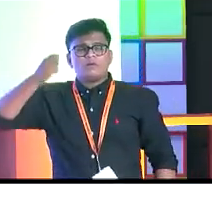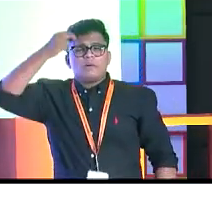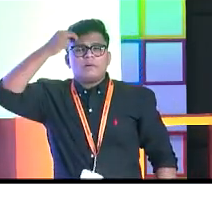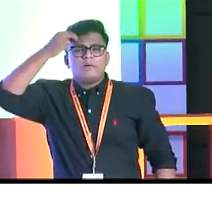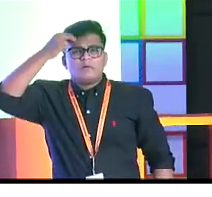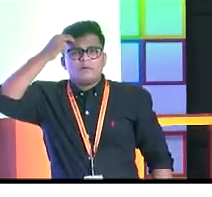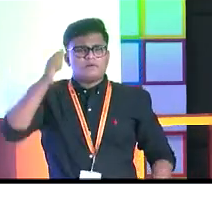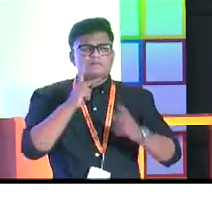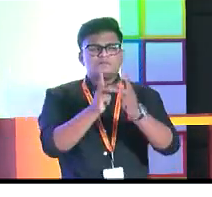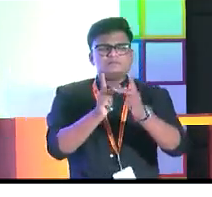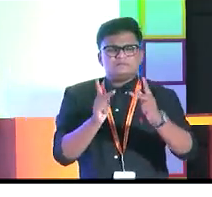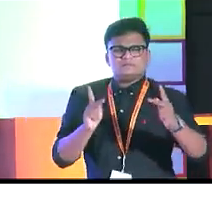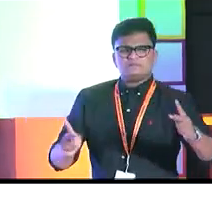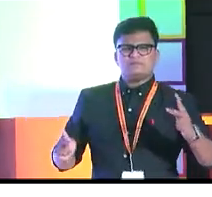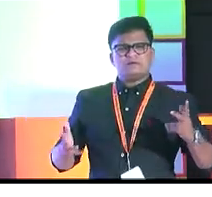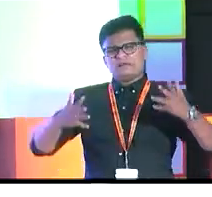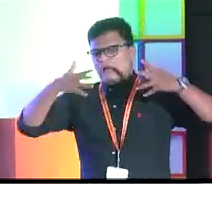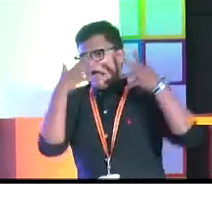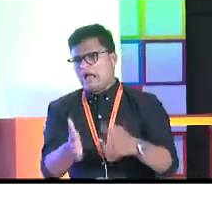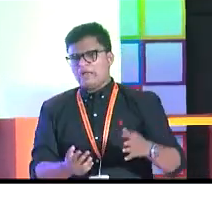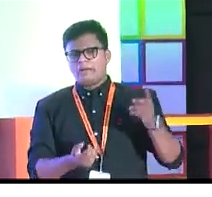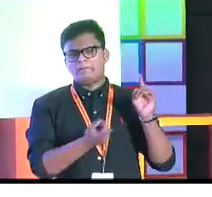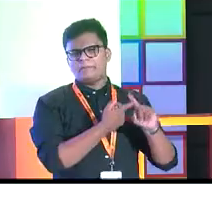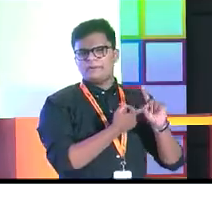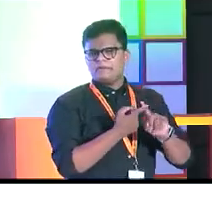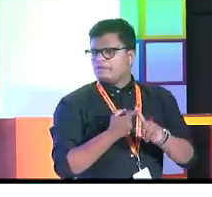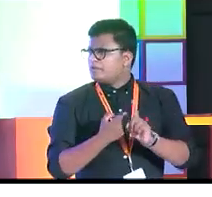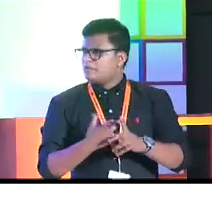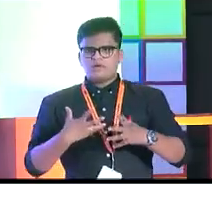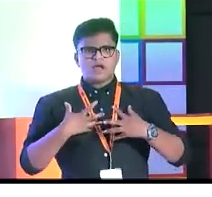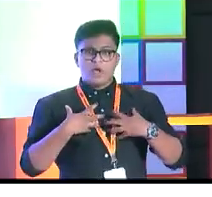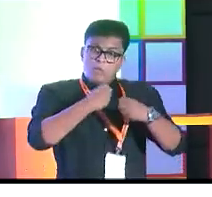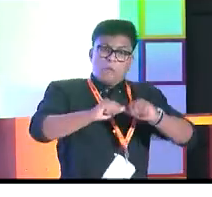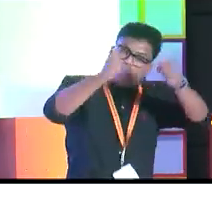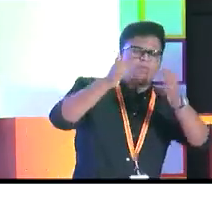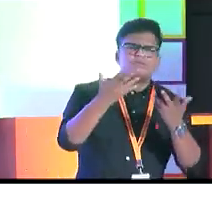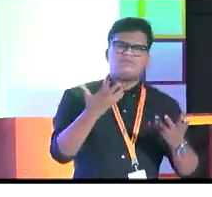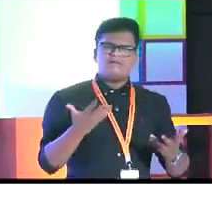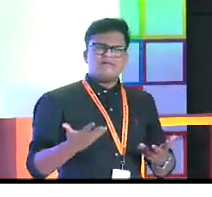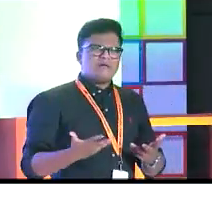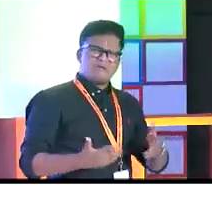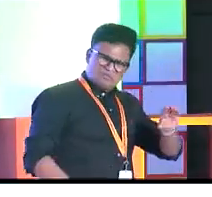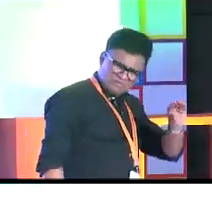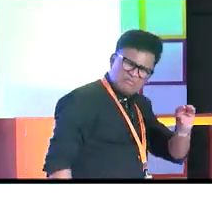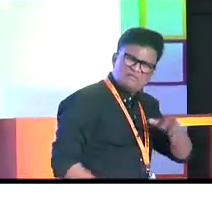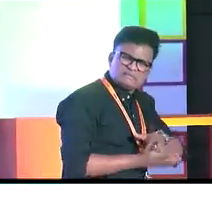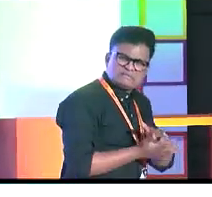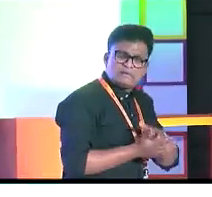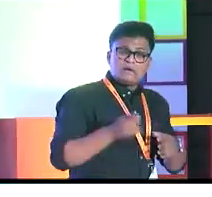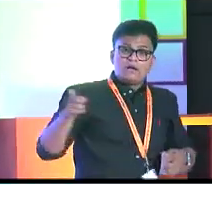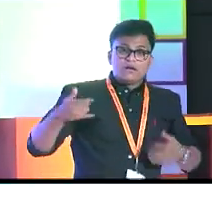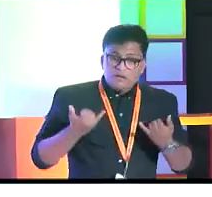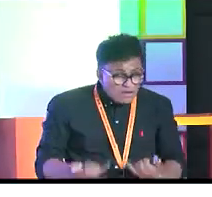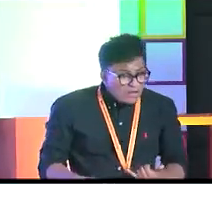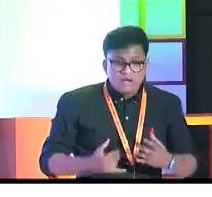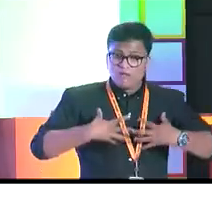ऑफ वेरियस काइंड जो भी कुछ हुआ करती थी, और उस समय हेल्थ सिस्टम भी इतना एडवांस नहीं था. सच बात यह है कि इन सारी प्रॉब्लम्स के लिए हेल्थ सिस्टम आज भी एडवांस नहीं